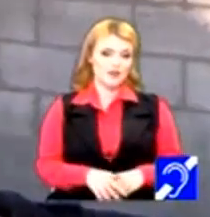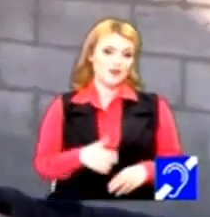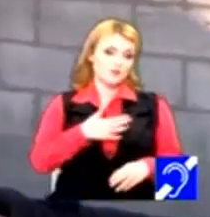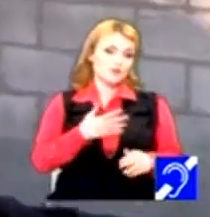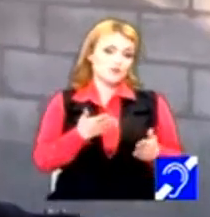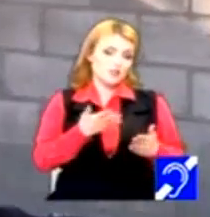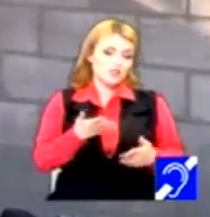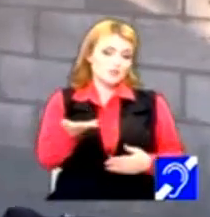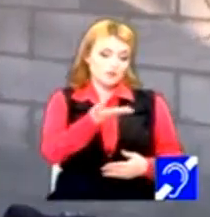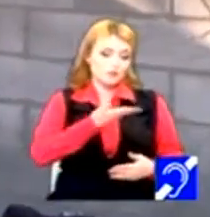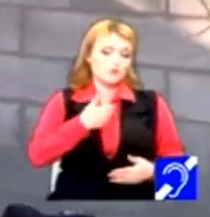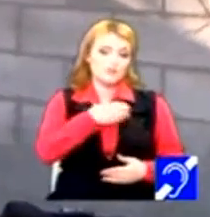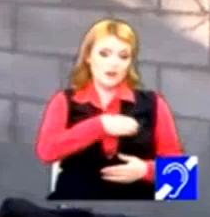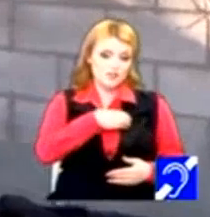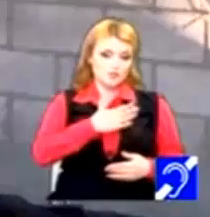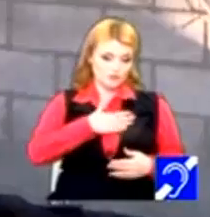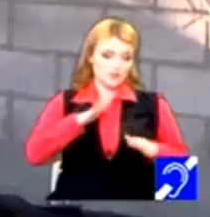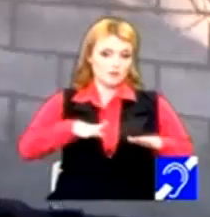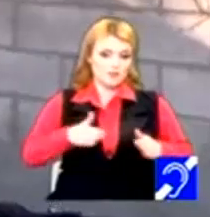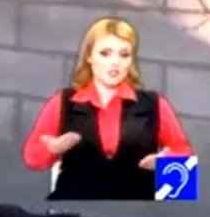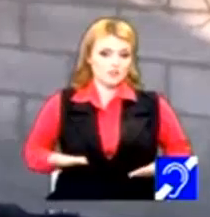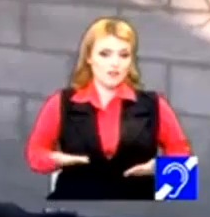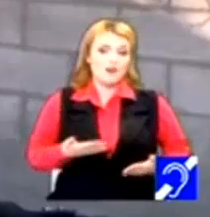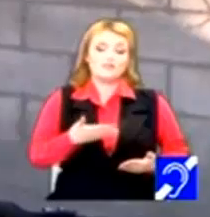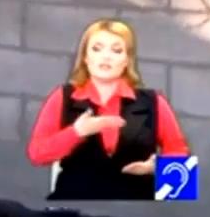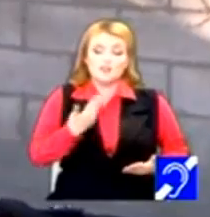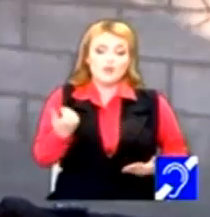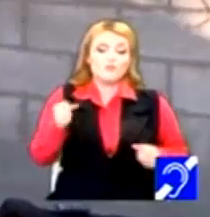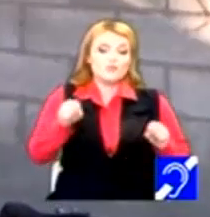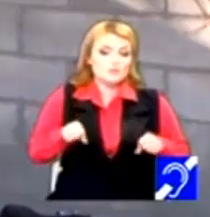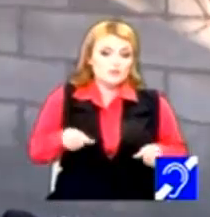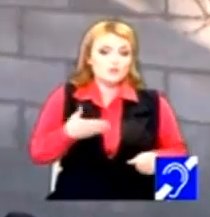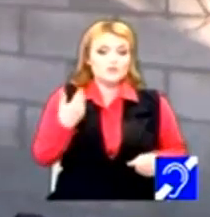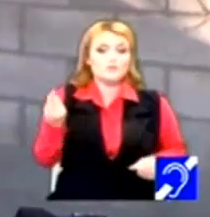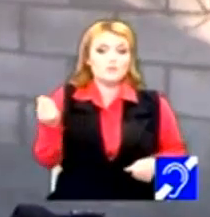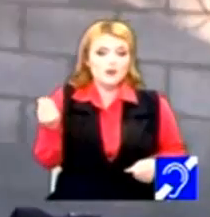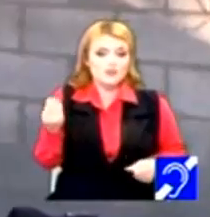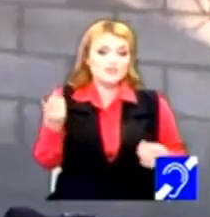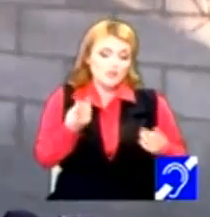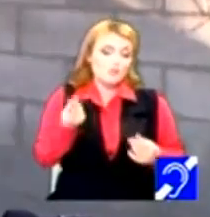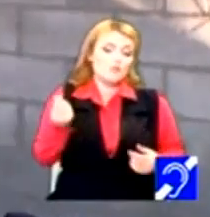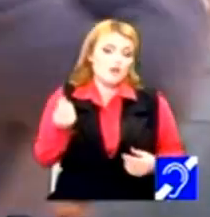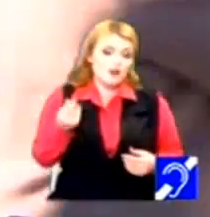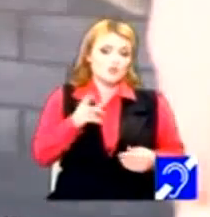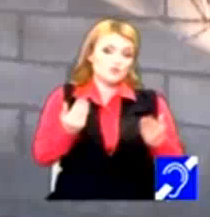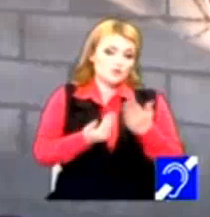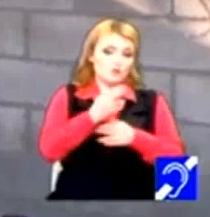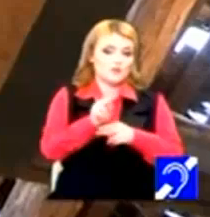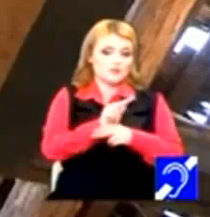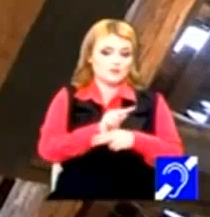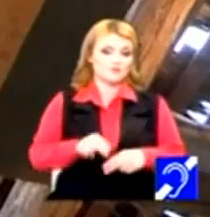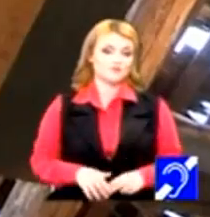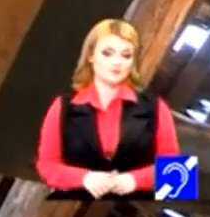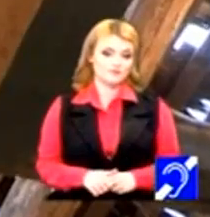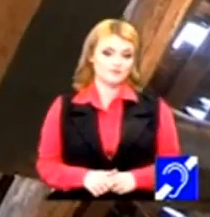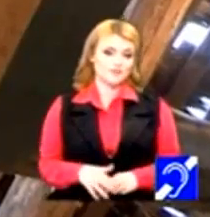multe, dar cred că nu sunt posibilități, nu sunt necesități, nu trebuie bani ca să restaureze și